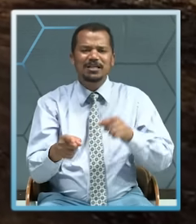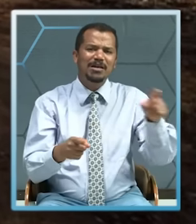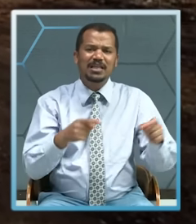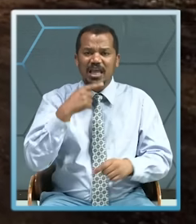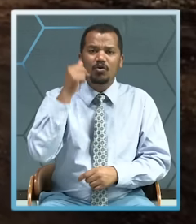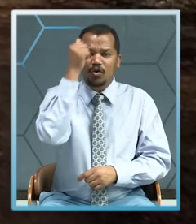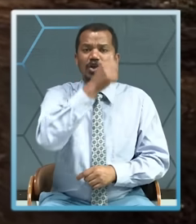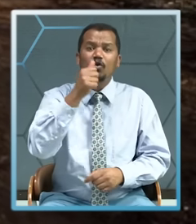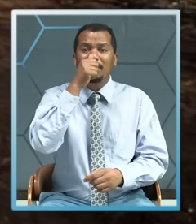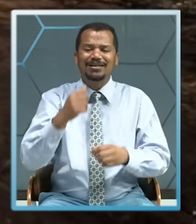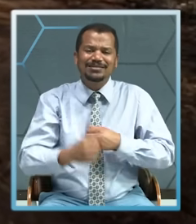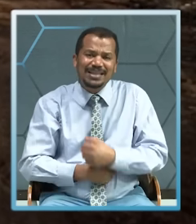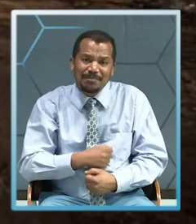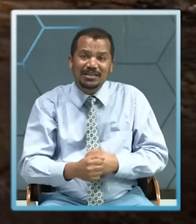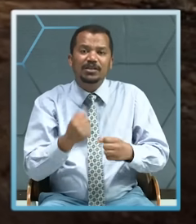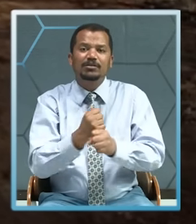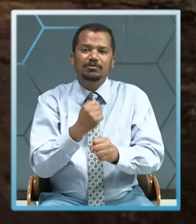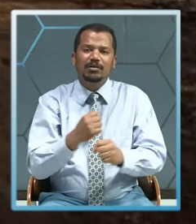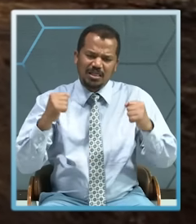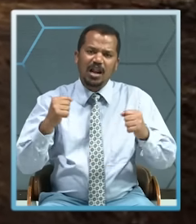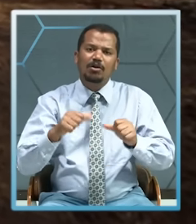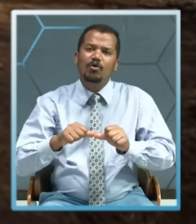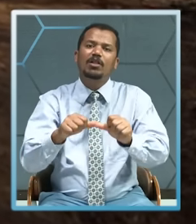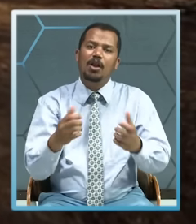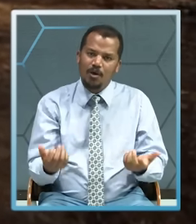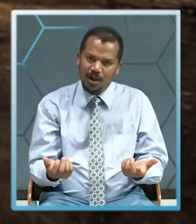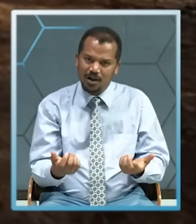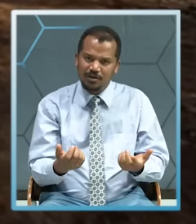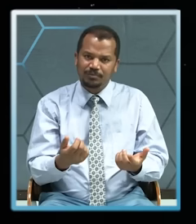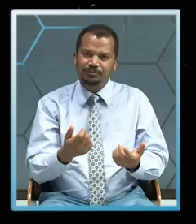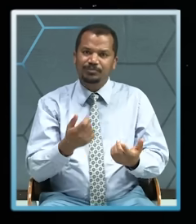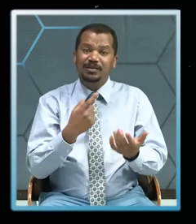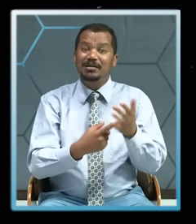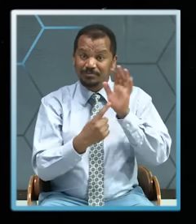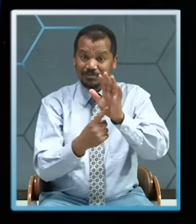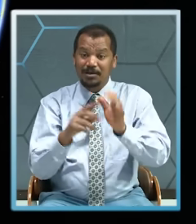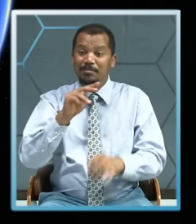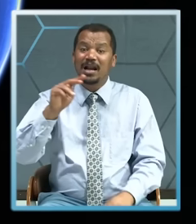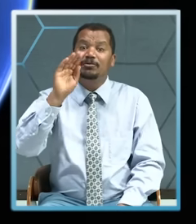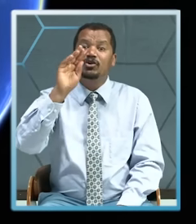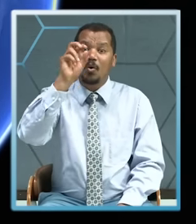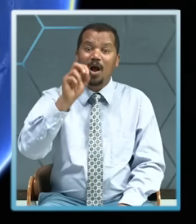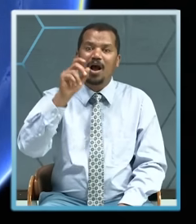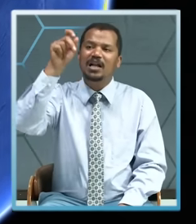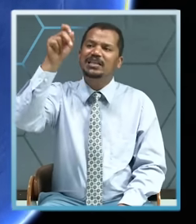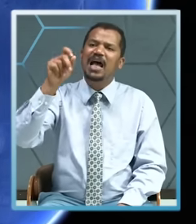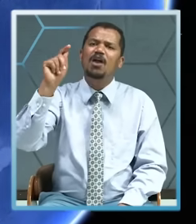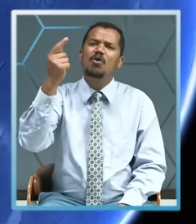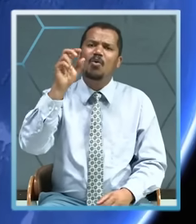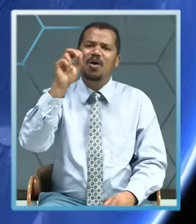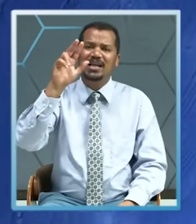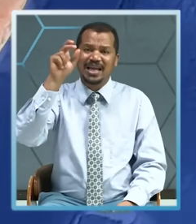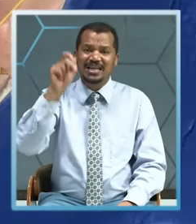እያሉ ኢትዮጵያውያንን የማሰቃየቱን ስራ አጠናክረው ይዘውታል። የዚህ ማሳያ በመዕራብ ሸዋ ዞን